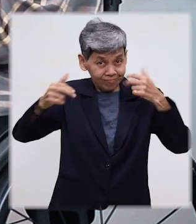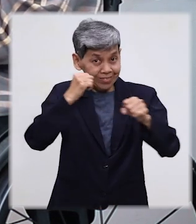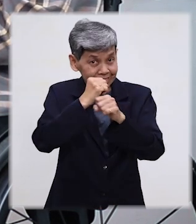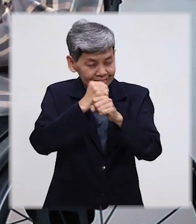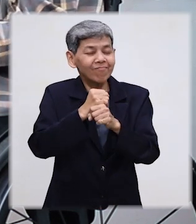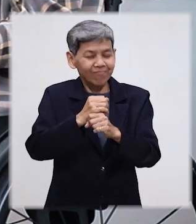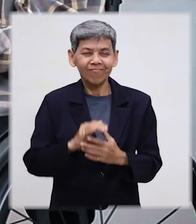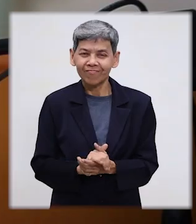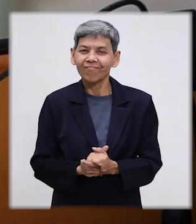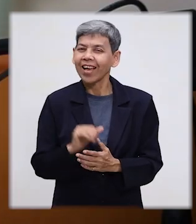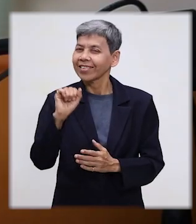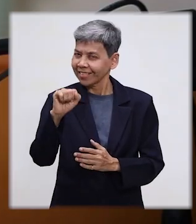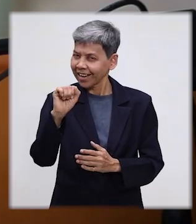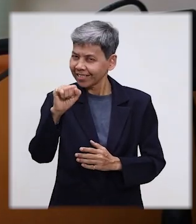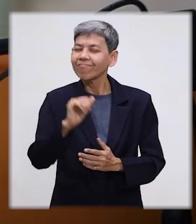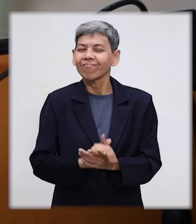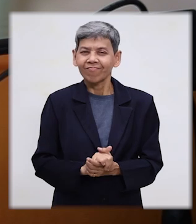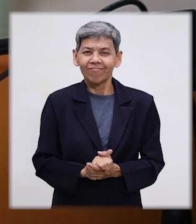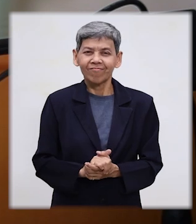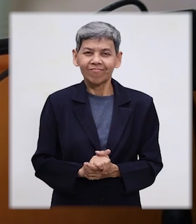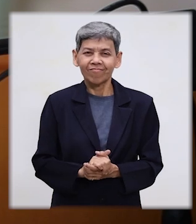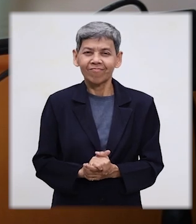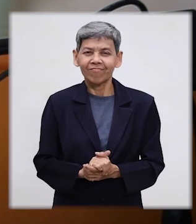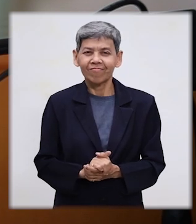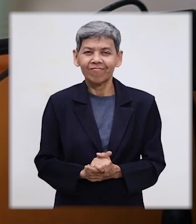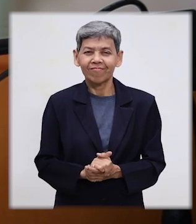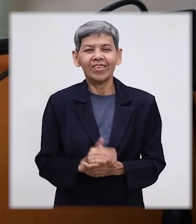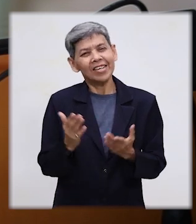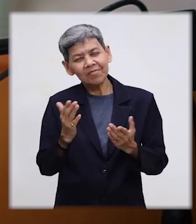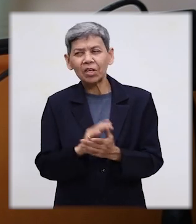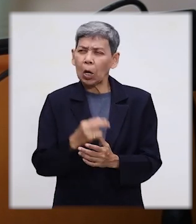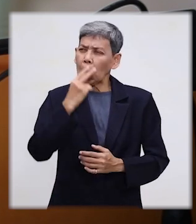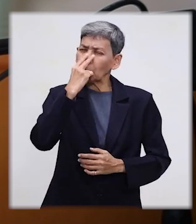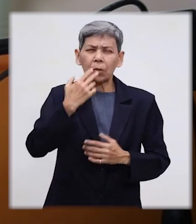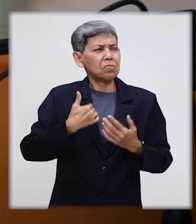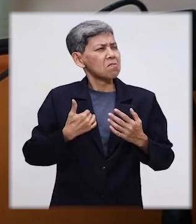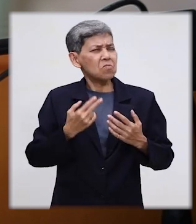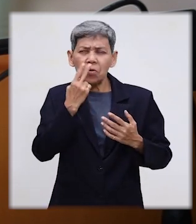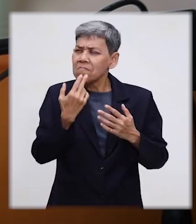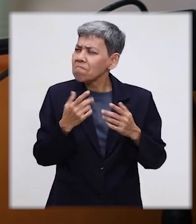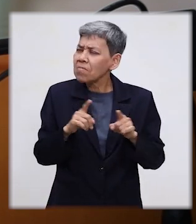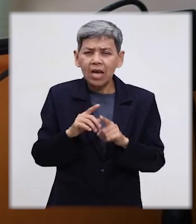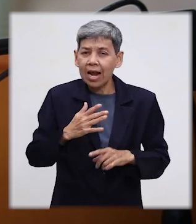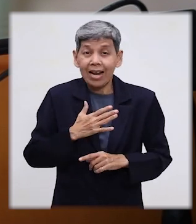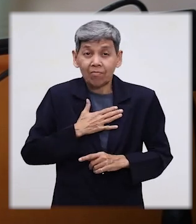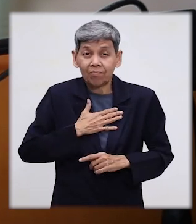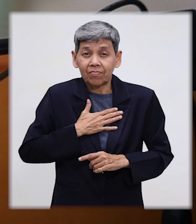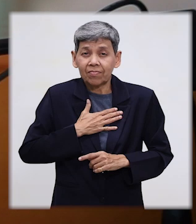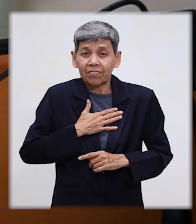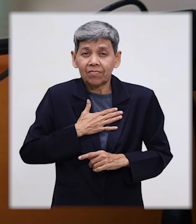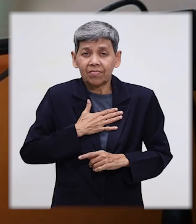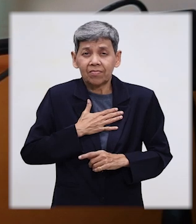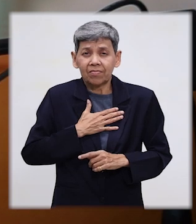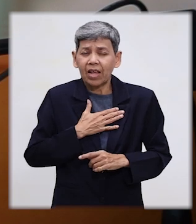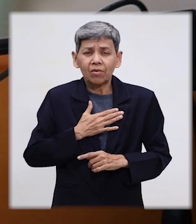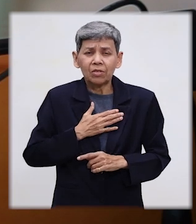เอง คือฟังดูเหมือนแบบแต่ผมก็ไม่แบบคนดีหรือว่าธรรมะธรรมโมอะไ